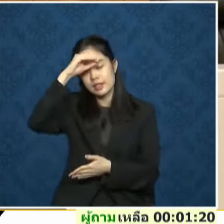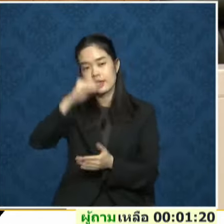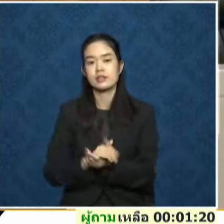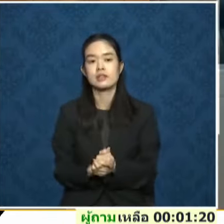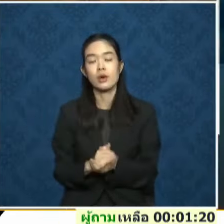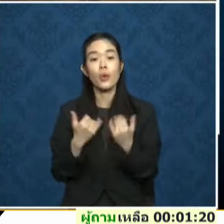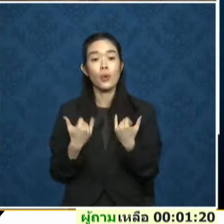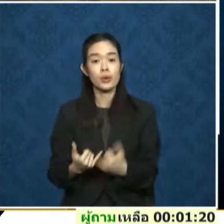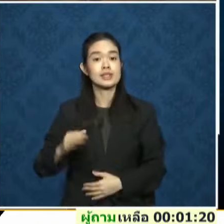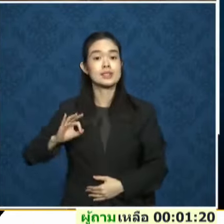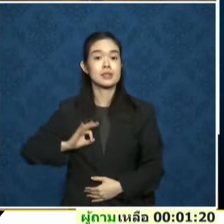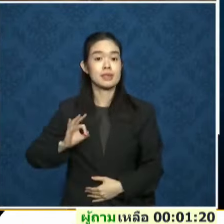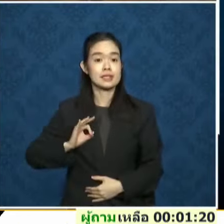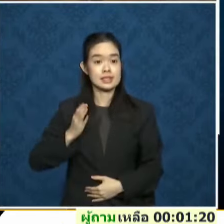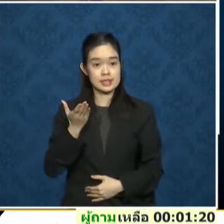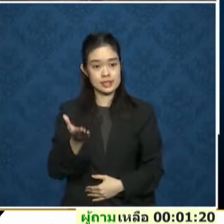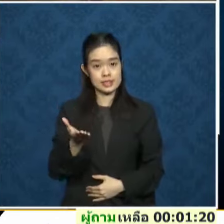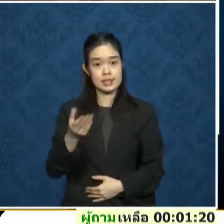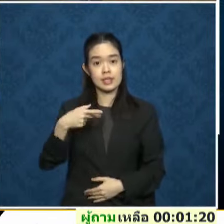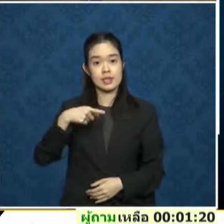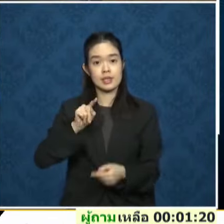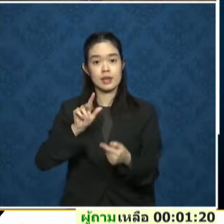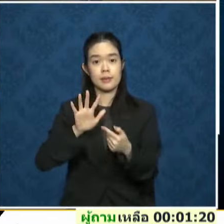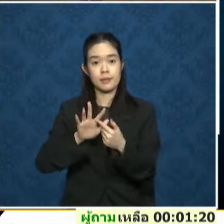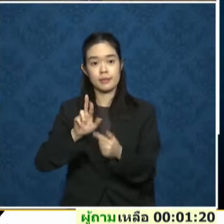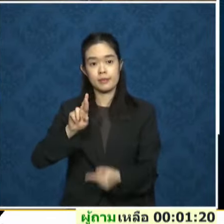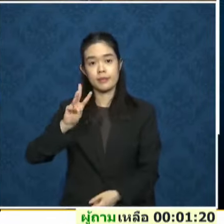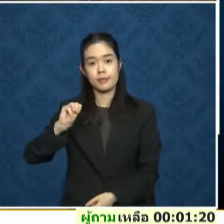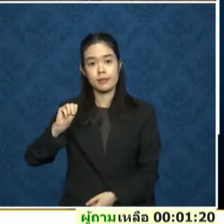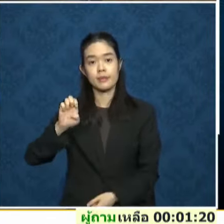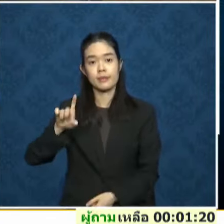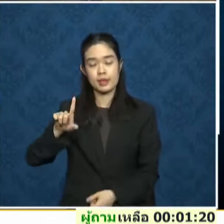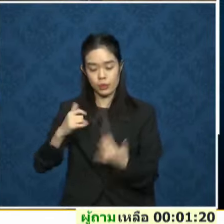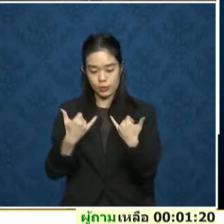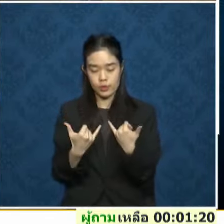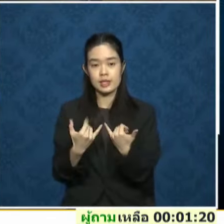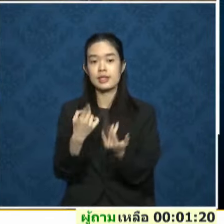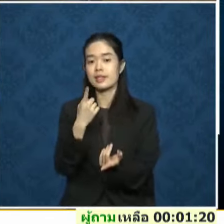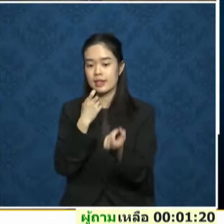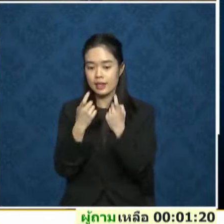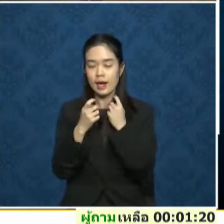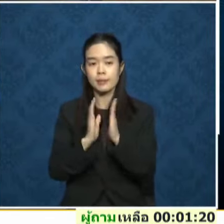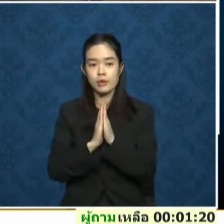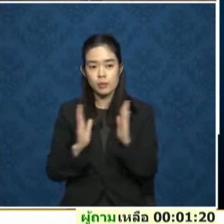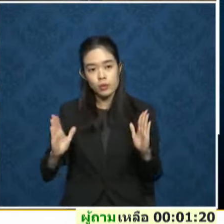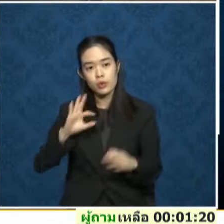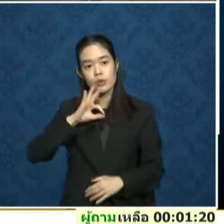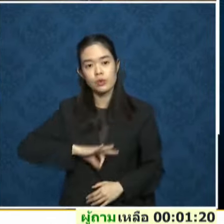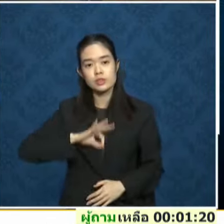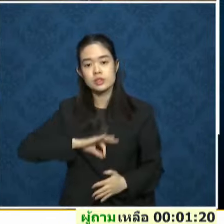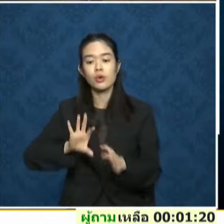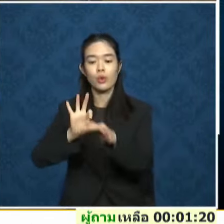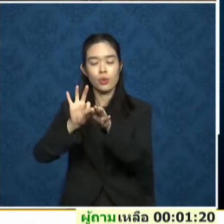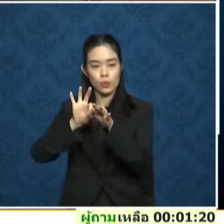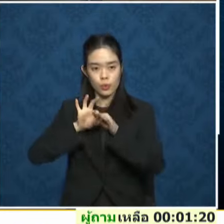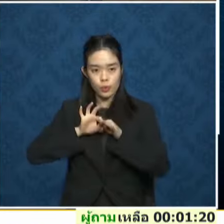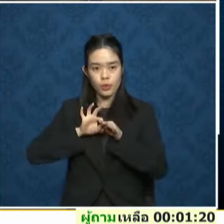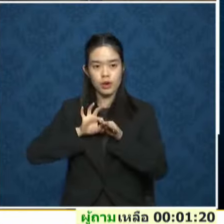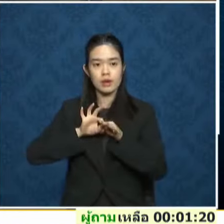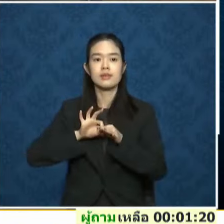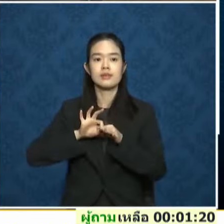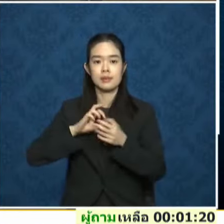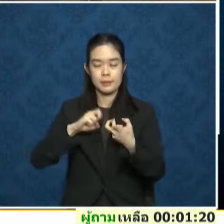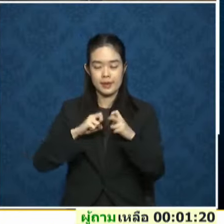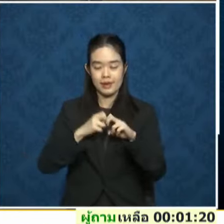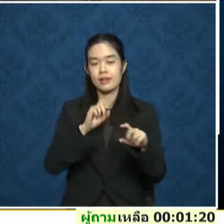านสมาชิกผู้ทรงเกียรติท่านปารมีที่ตั้งคำถามแล้วก็ฝากความห่วงใยในหลายๆกรณี